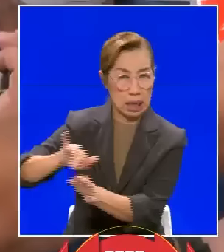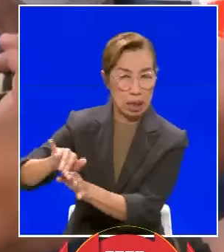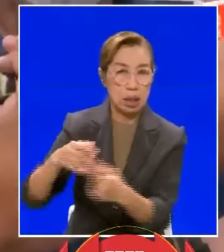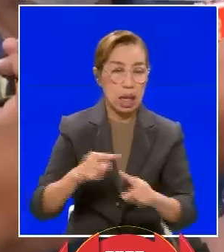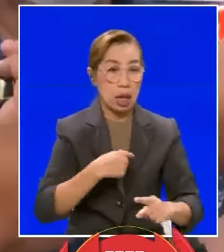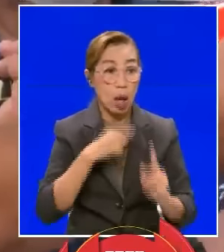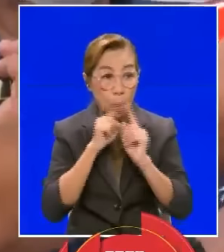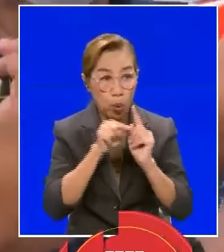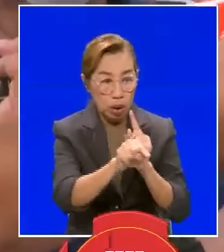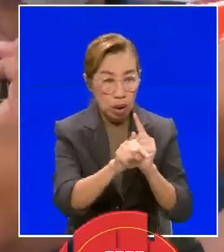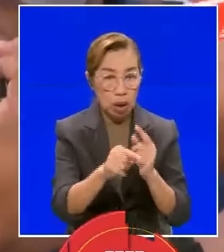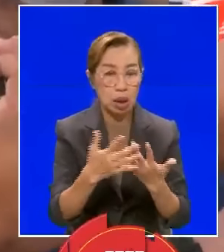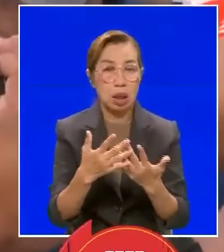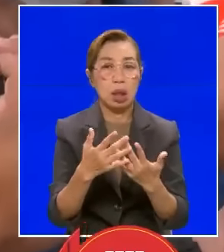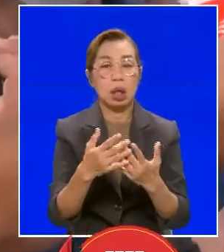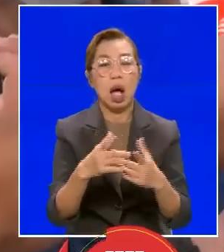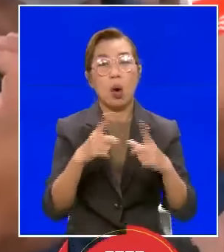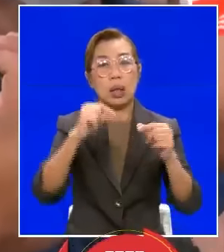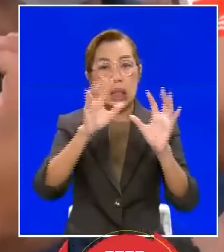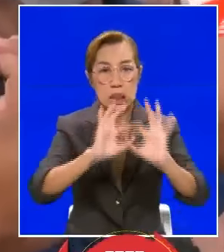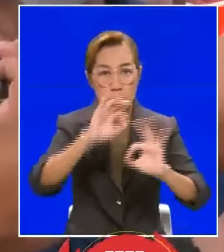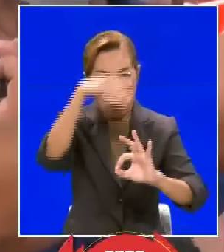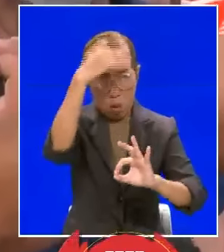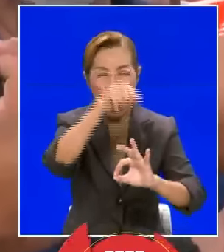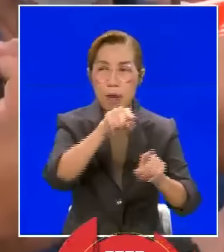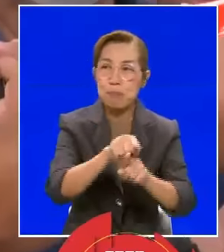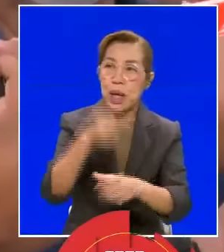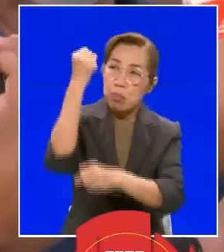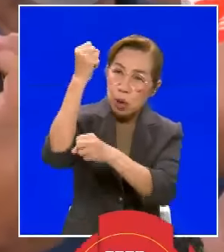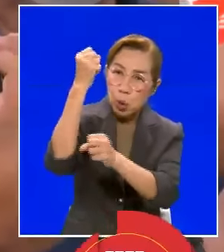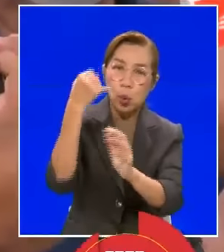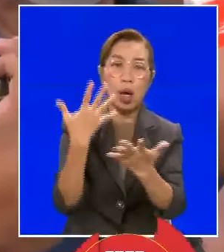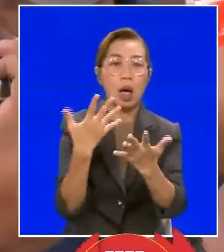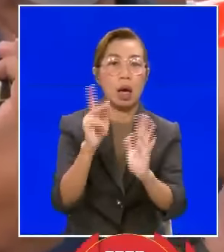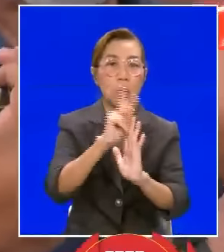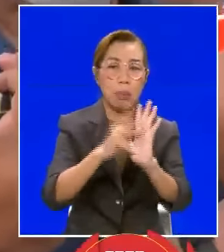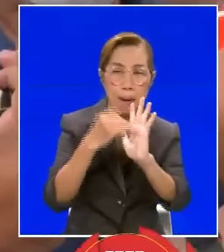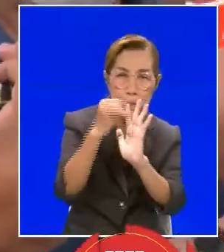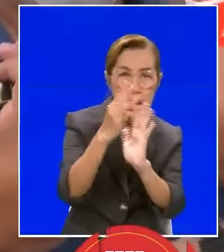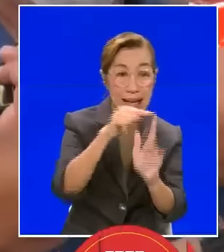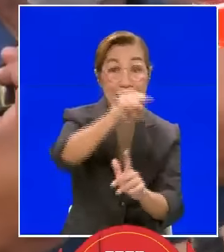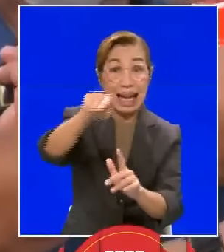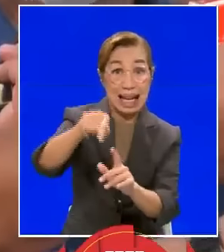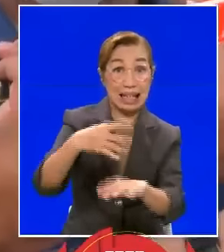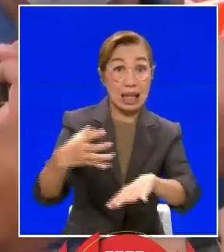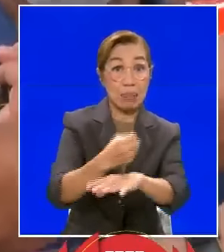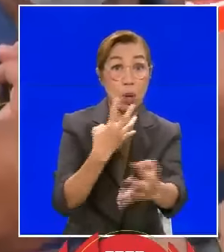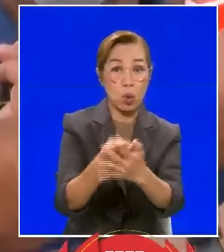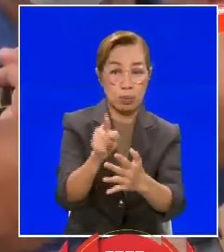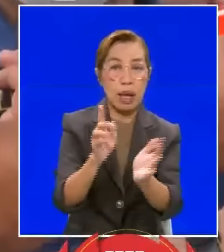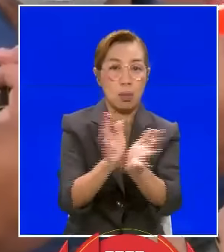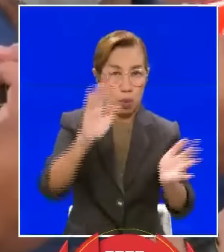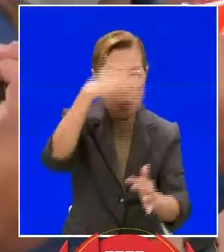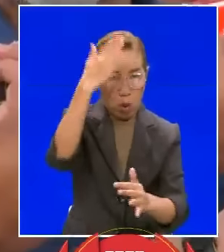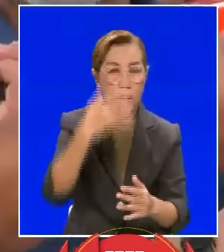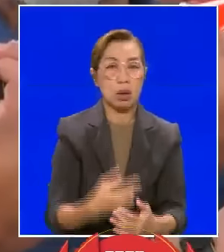อกว่าเอาคดีฐานใหญ่ๆออกไปก่อนผิดพรก.ชุมนุมผิดอะไรเหล่านี้จะต้องได้รับการนิรโทษทั้งหมด